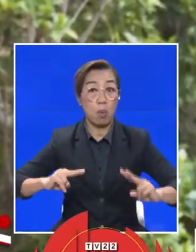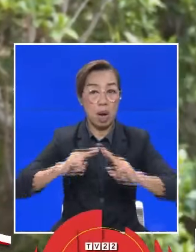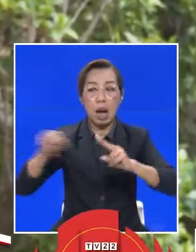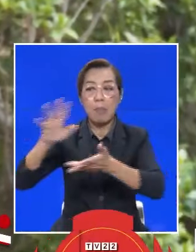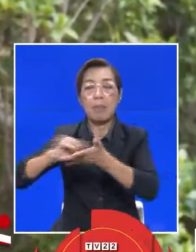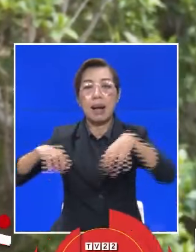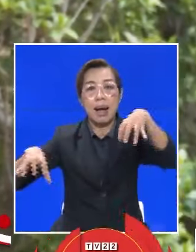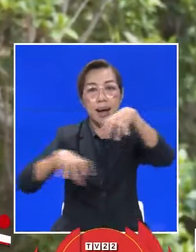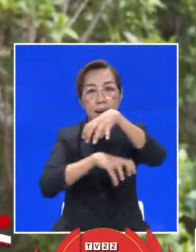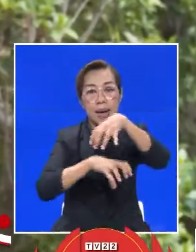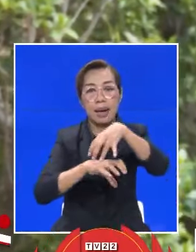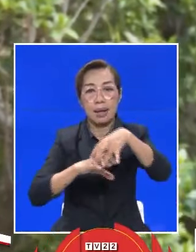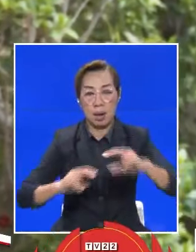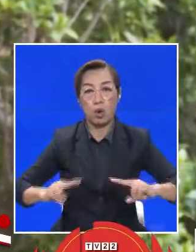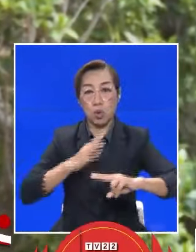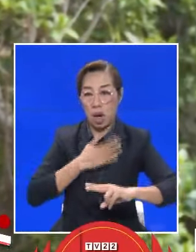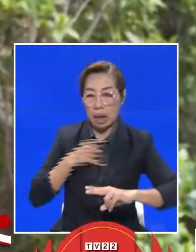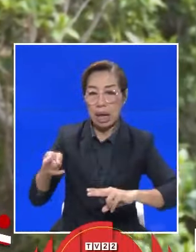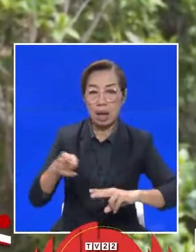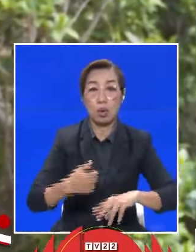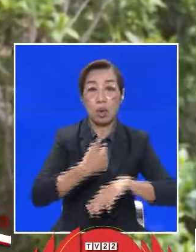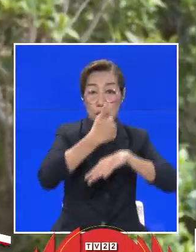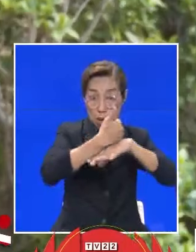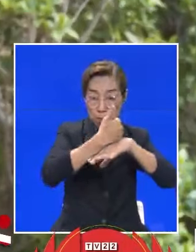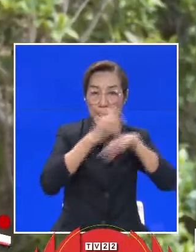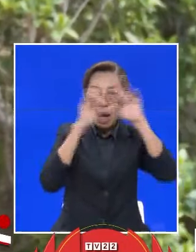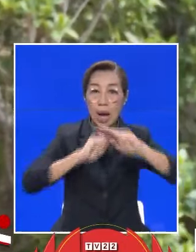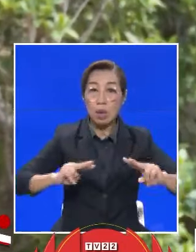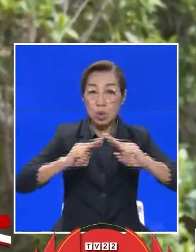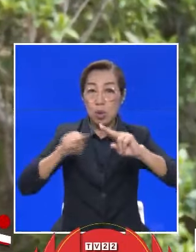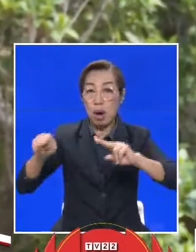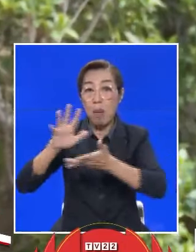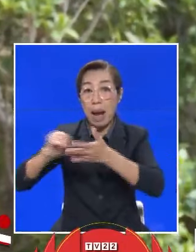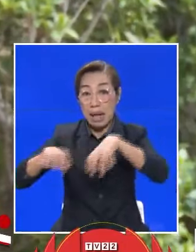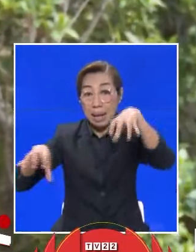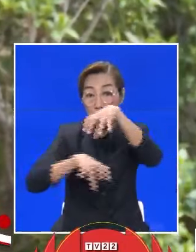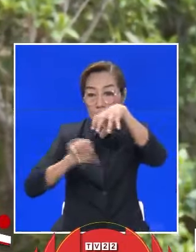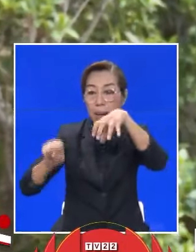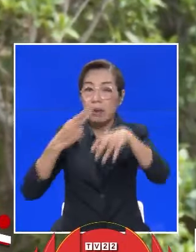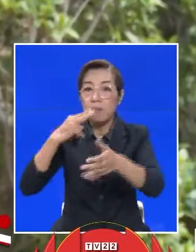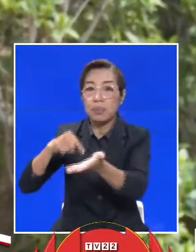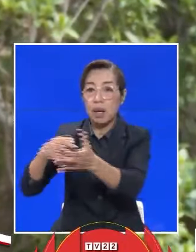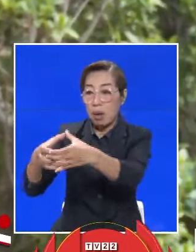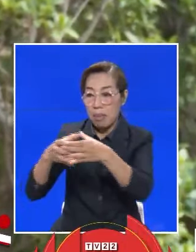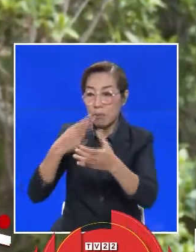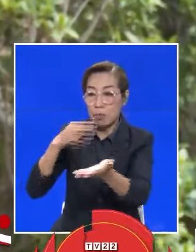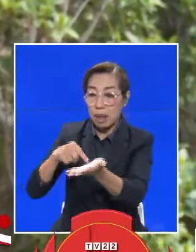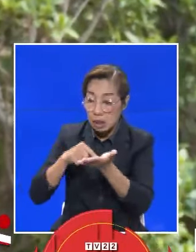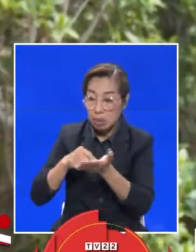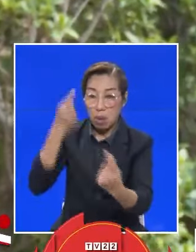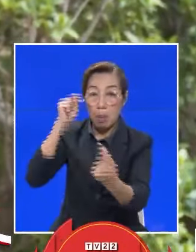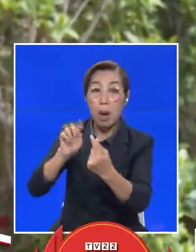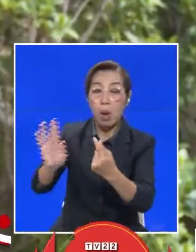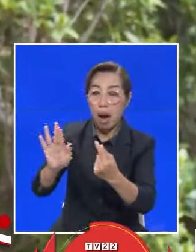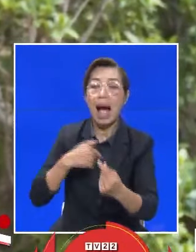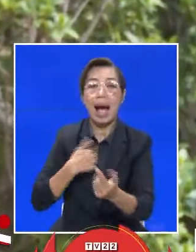มายื่นหนังสือถึงเจ้ากระทรวงเพื่อวัตถุประสงค์อะไรบางอย่างเพราะฉะนั้นเราก็มีหน้าที่ที่จะต้องดูแลมิ